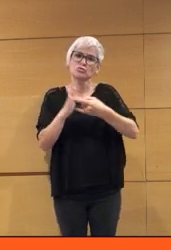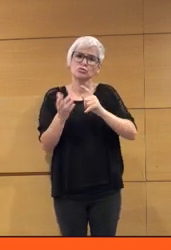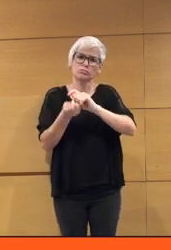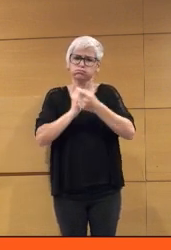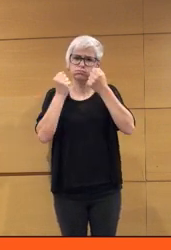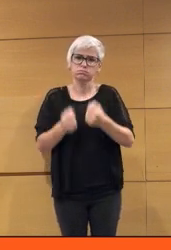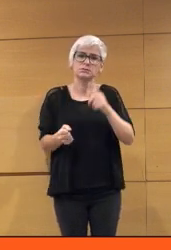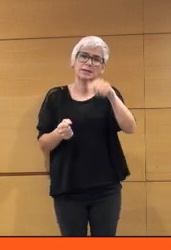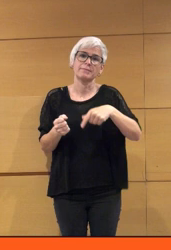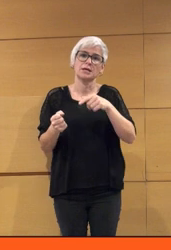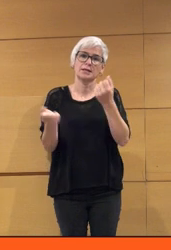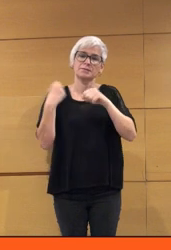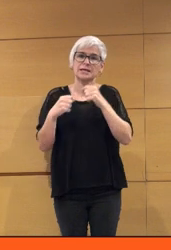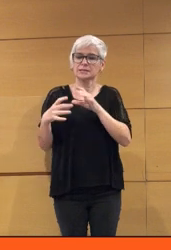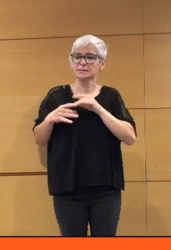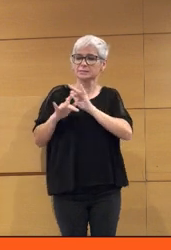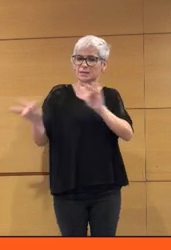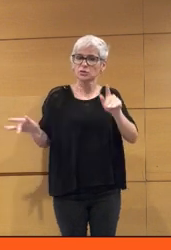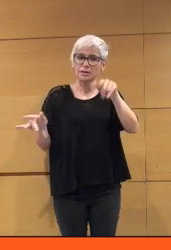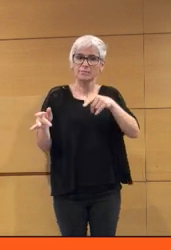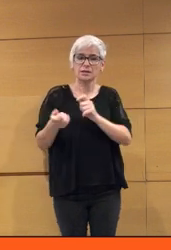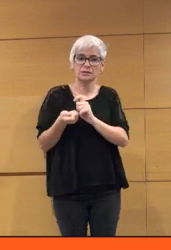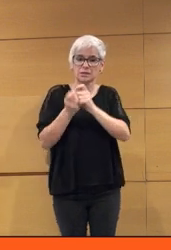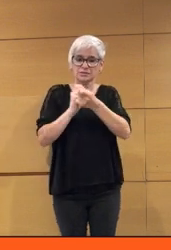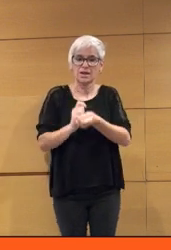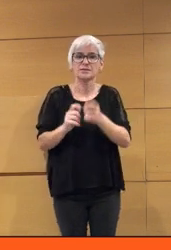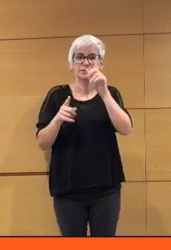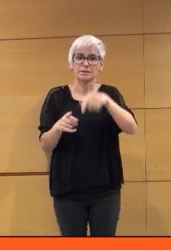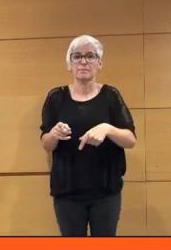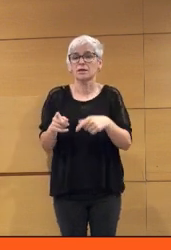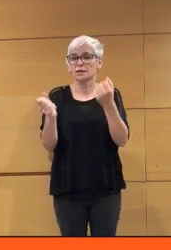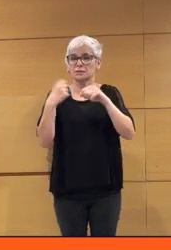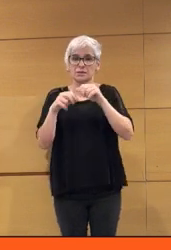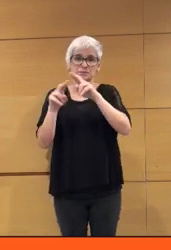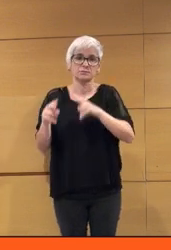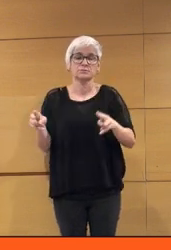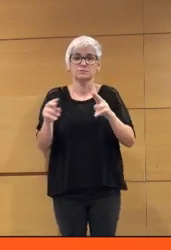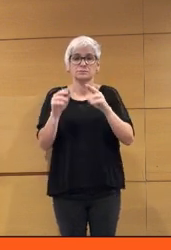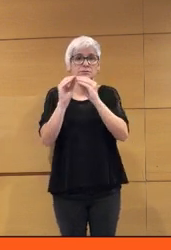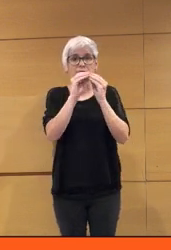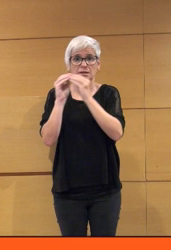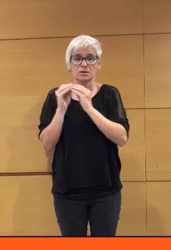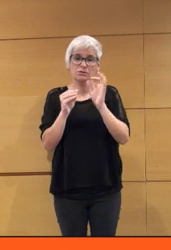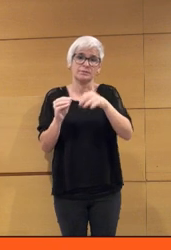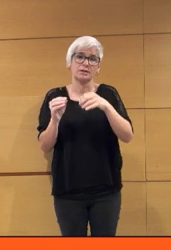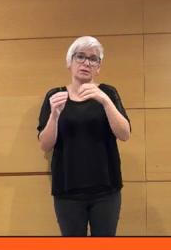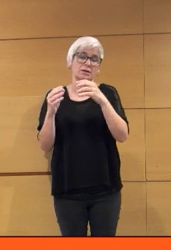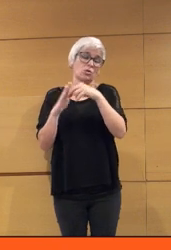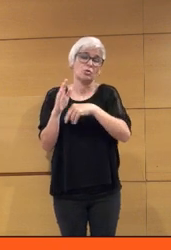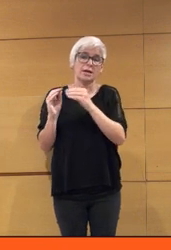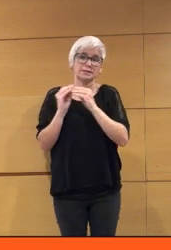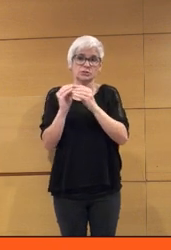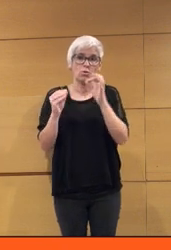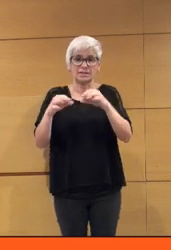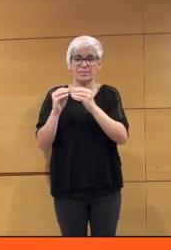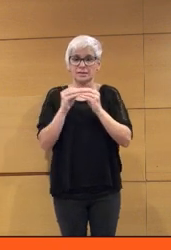de sensibilització i transferència, activitats d'internacionalització, normalització o estandardització i alguna